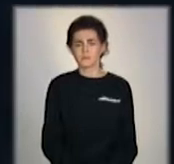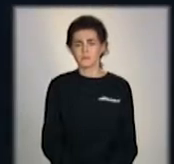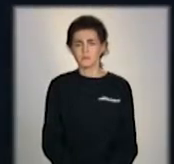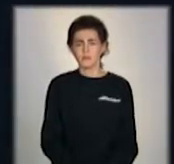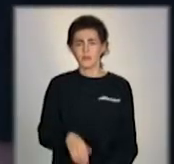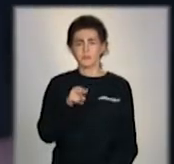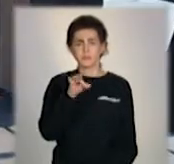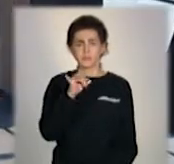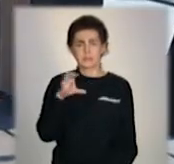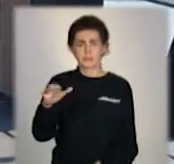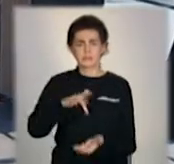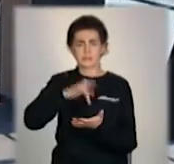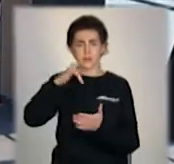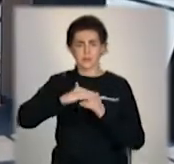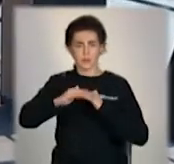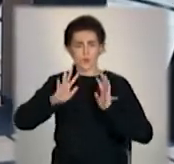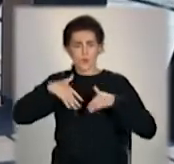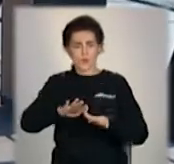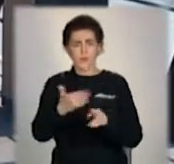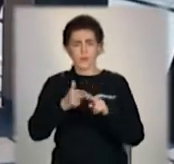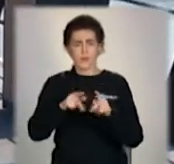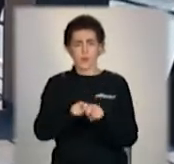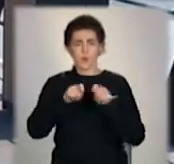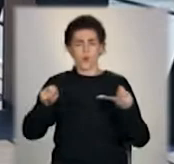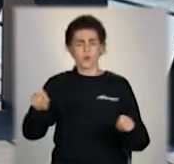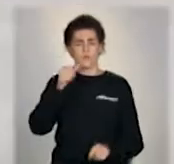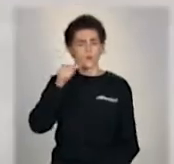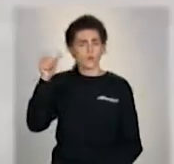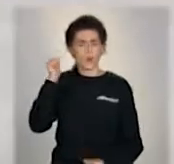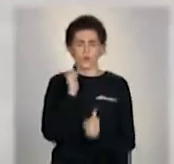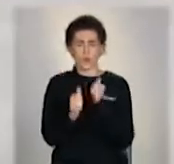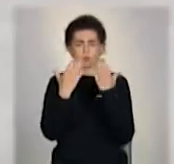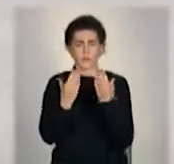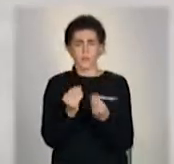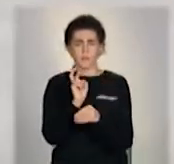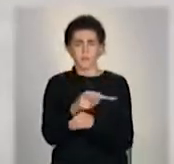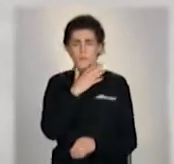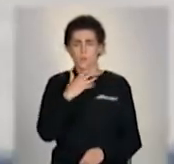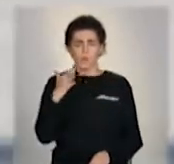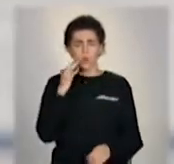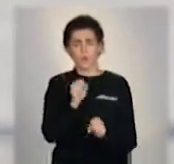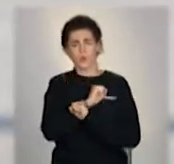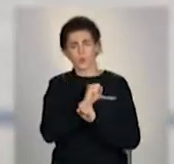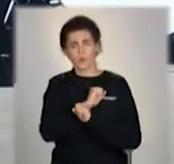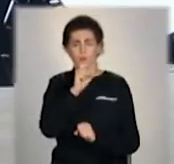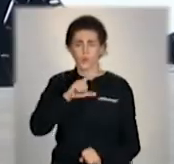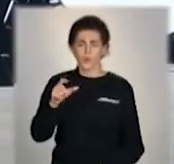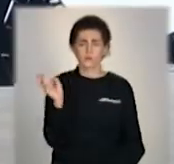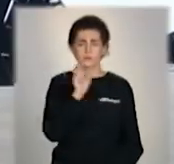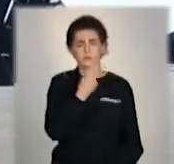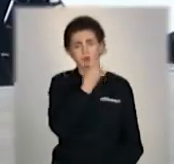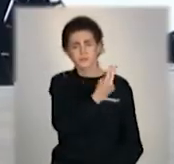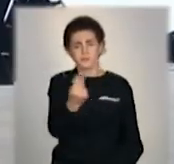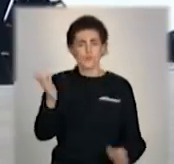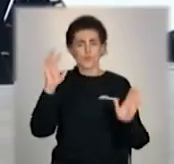Пірс на центральному пляжі Маріуполя. Його відкрили торік. Сюди щоденно приходять сотні відпочивальників, аби насолодитись морем